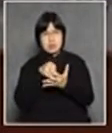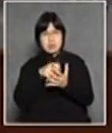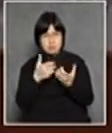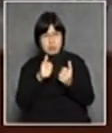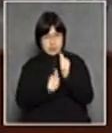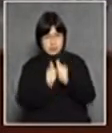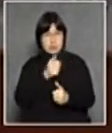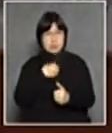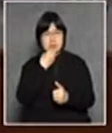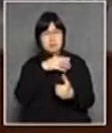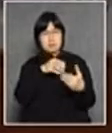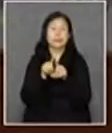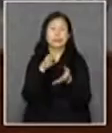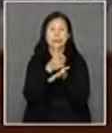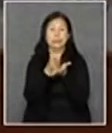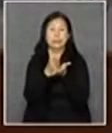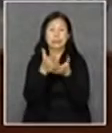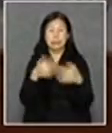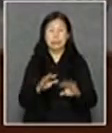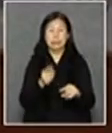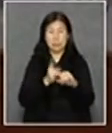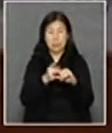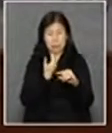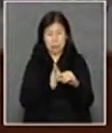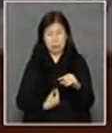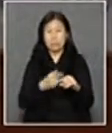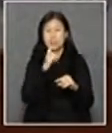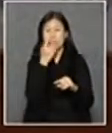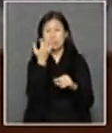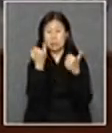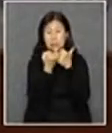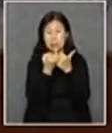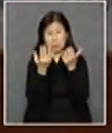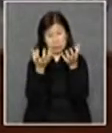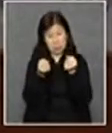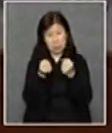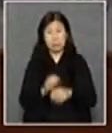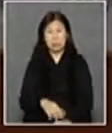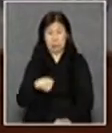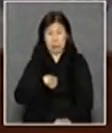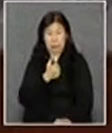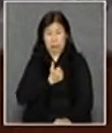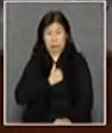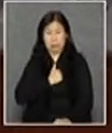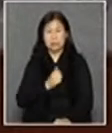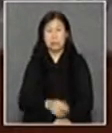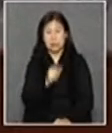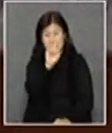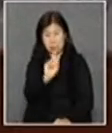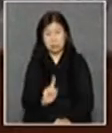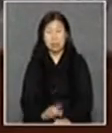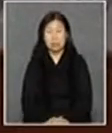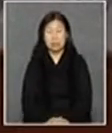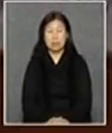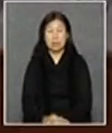過。但是老實講，有多少學生受惠呢？我們作為老師一定是怎樣呢？ 如果